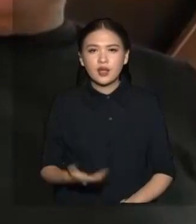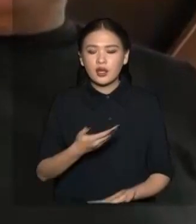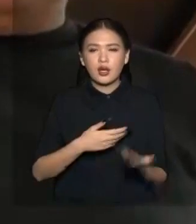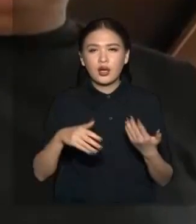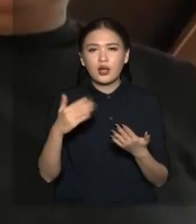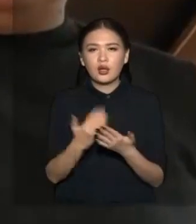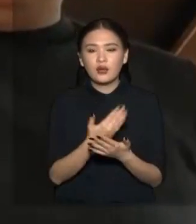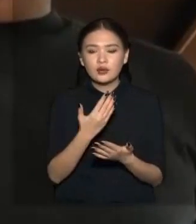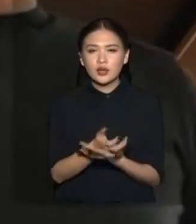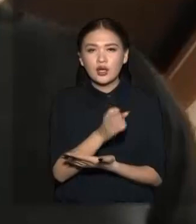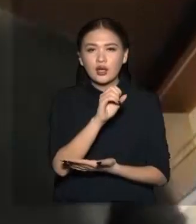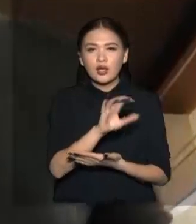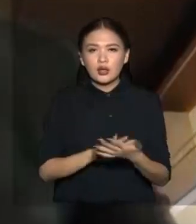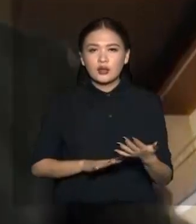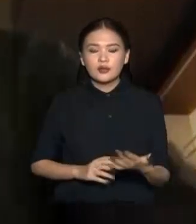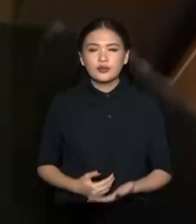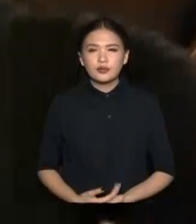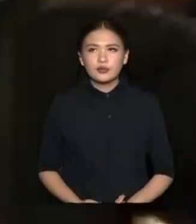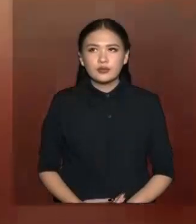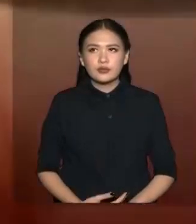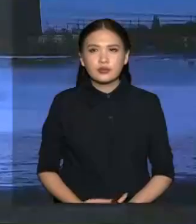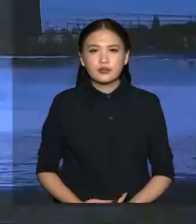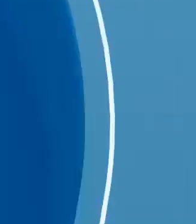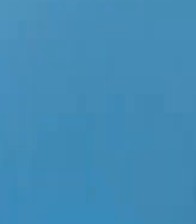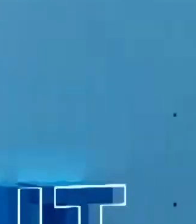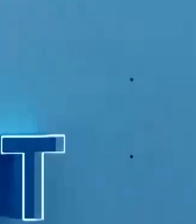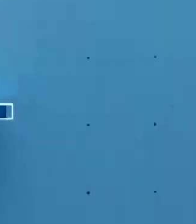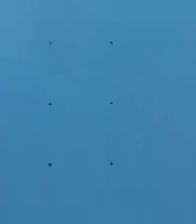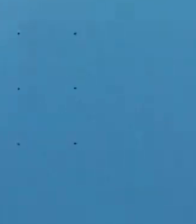хабарымызды әрмен қарай жалғастыратын боламыз.